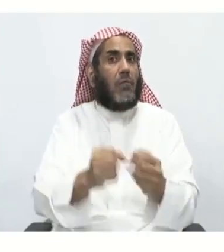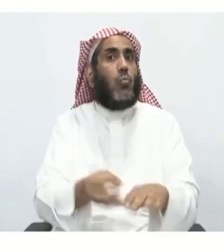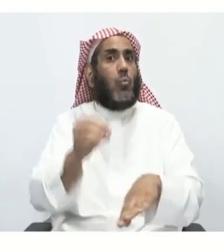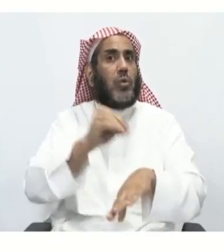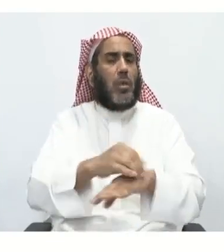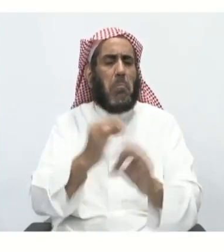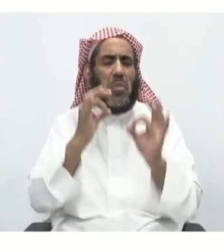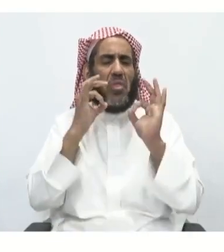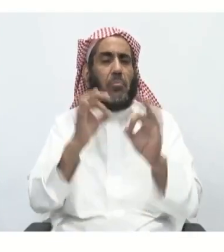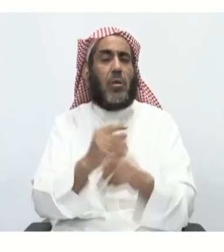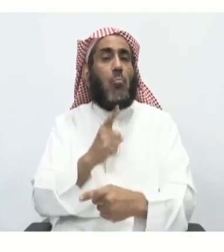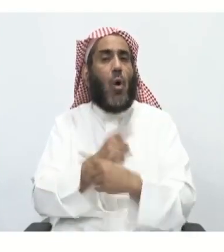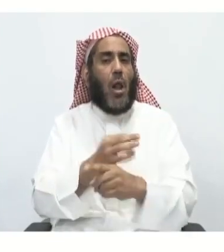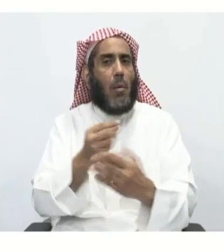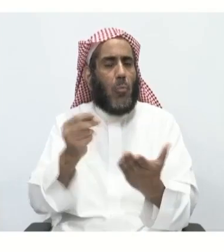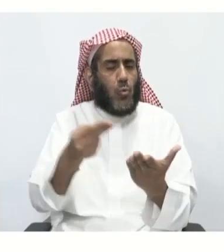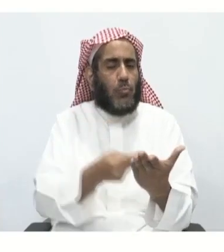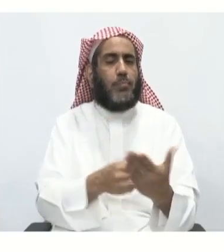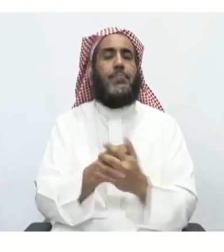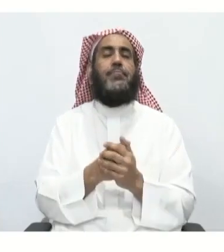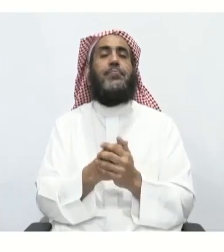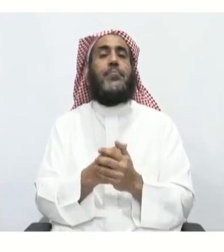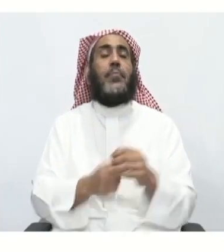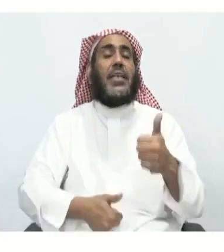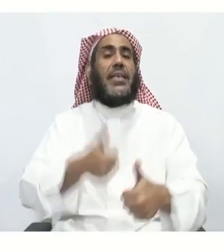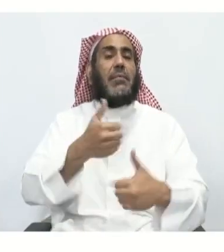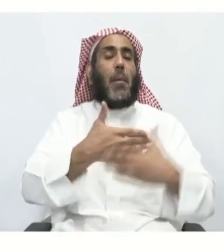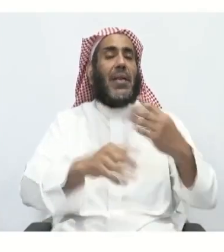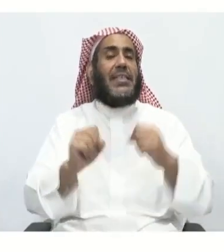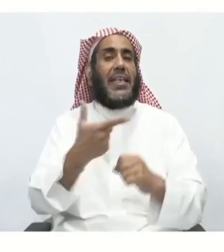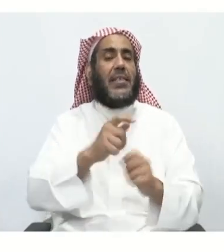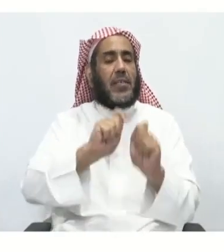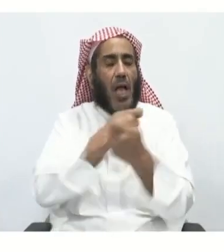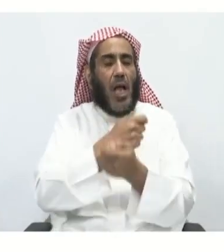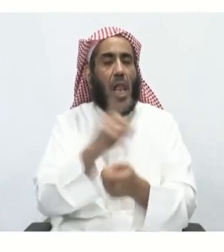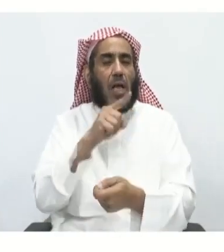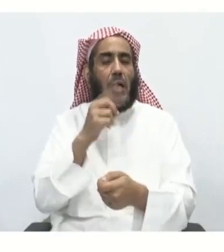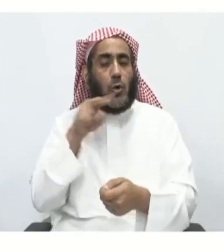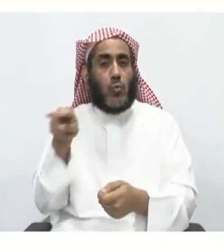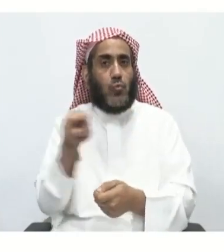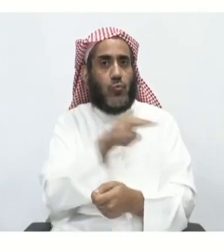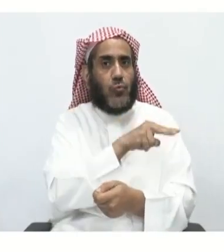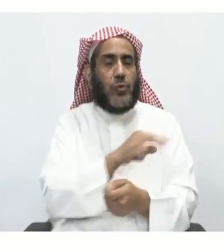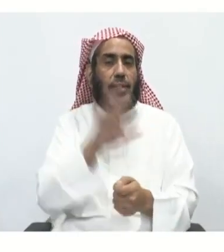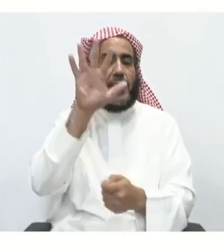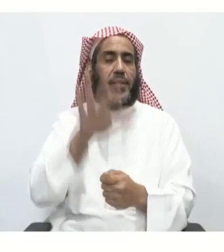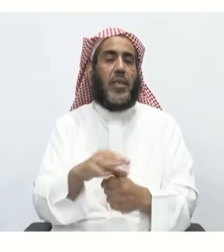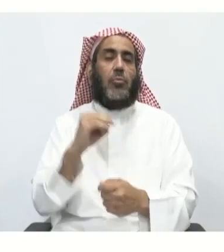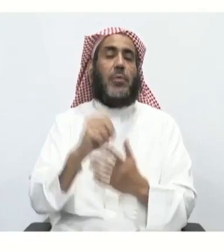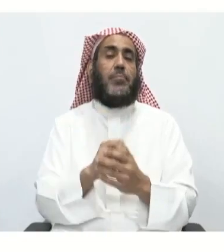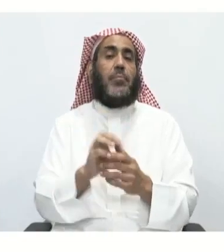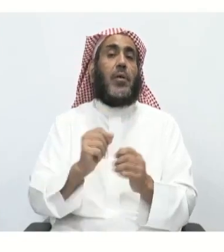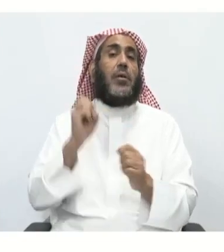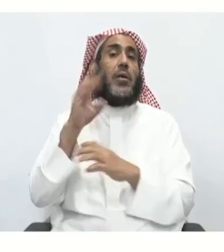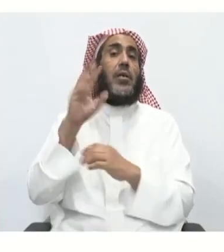الحذف والزياده اختبار بنائي سريع صحح الاخطاء صحح الاخطاء في هذه الجمل هنا